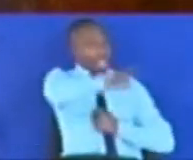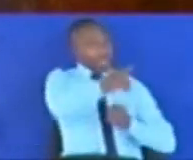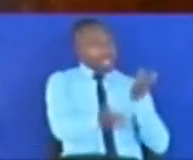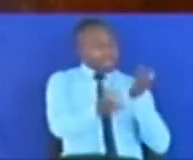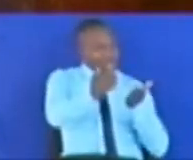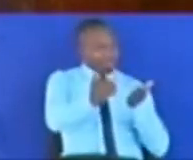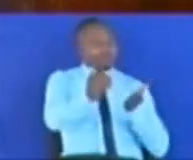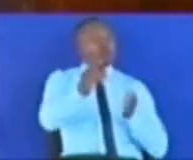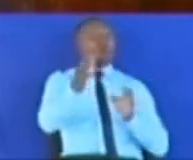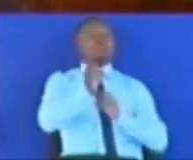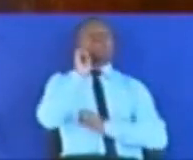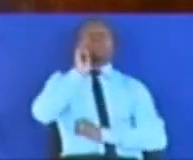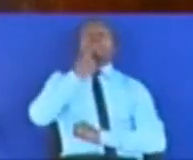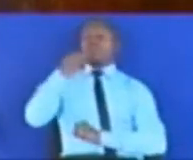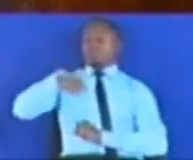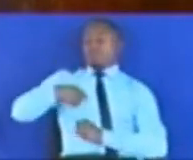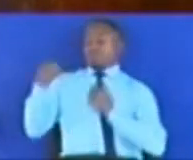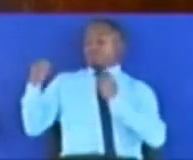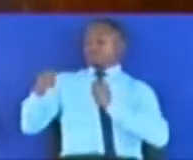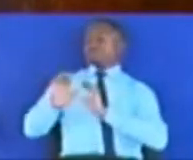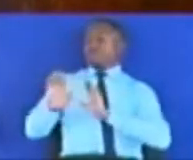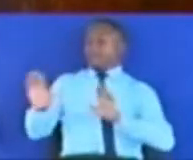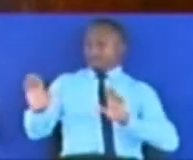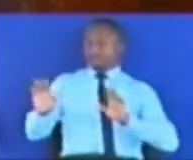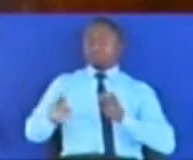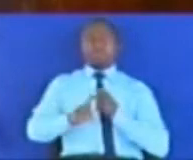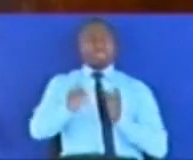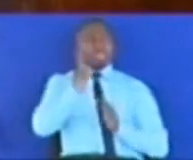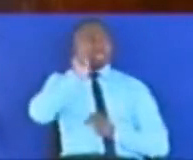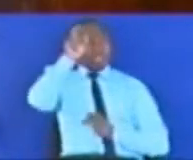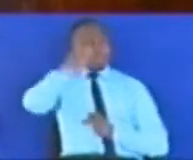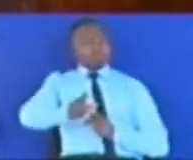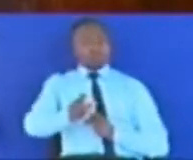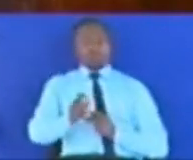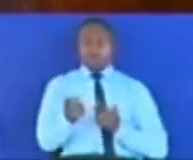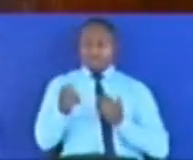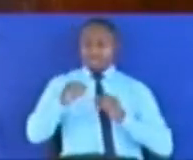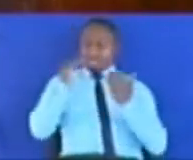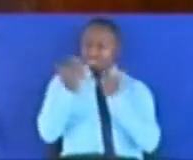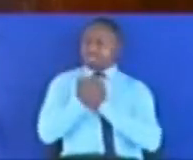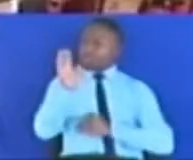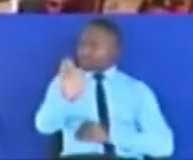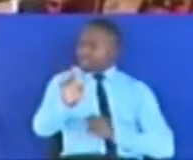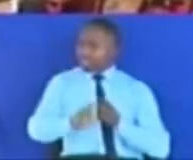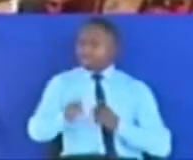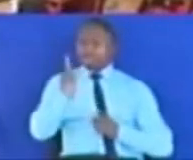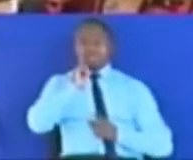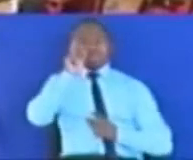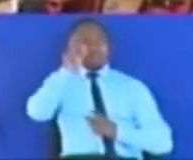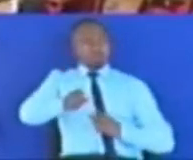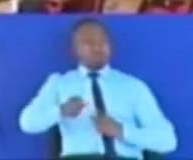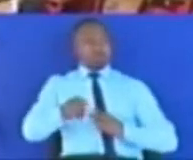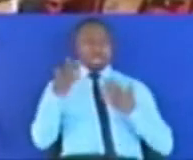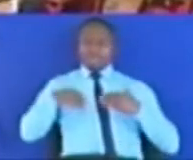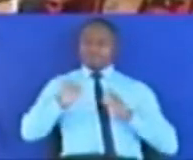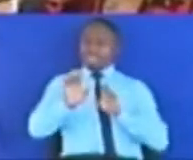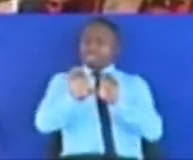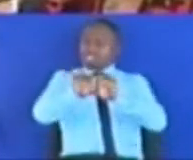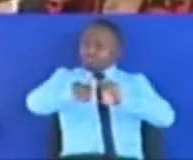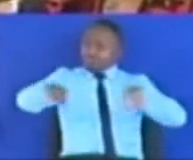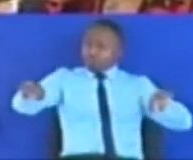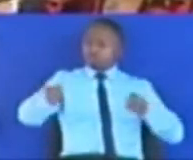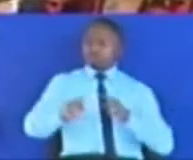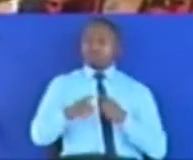ndio wao wapate majibu yao. Na wakati kila mtu ana immunity zake, kila mtu ana kinga zake. Kwa hiyo